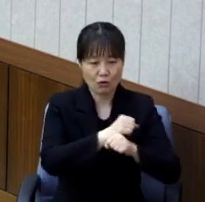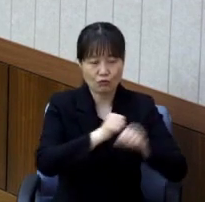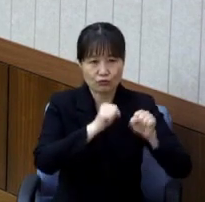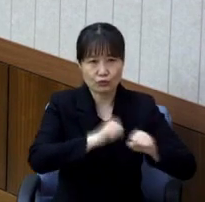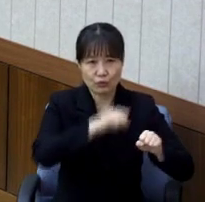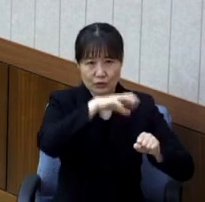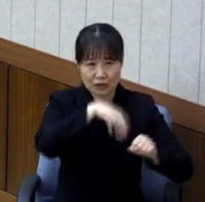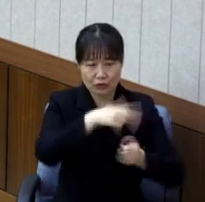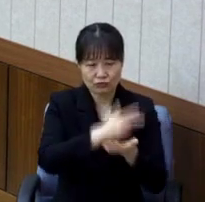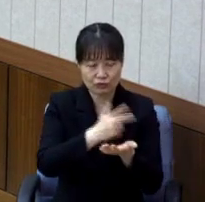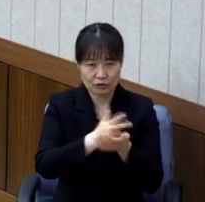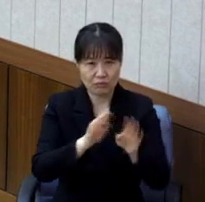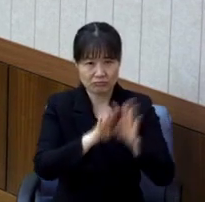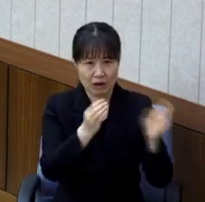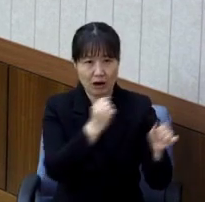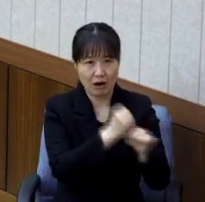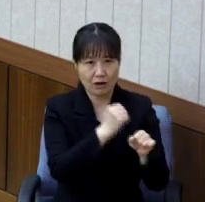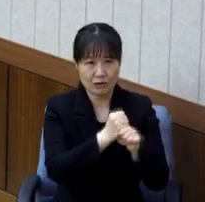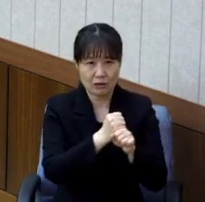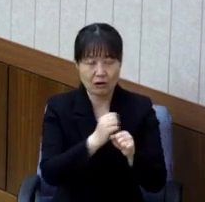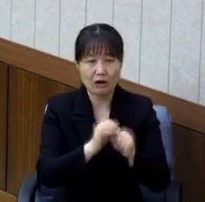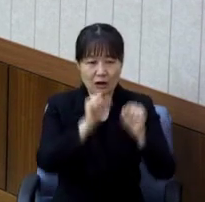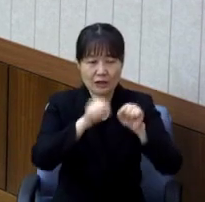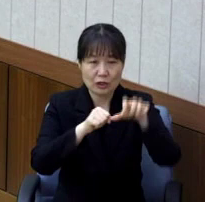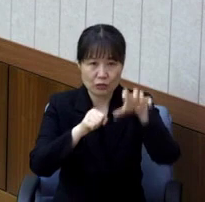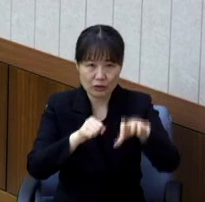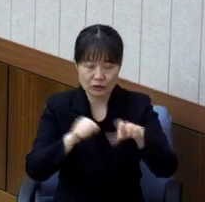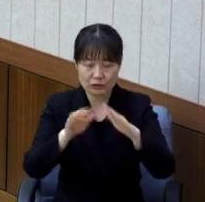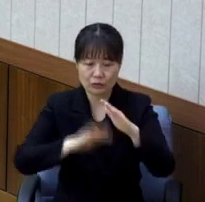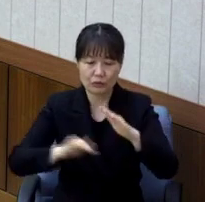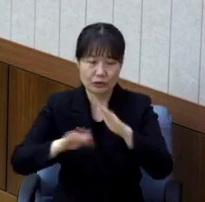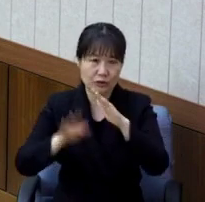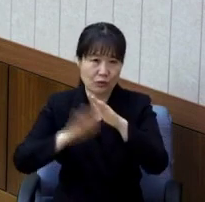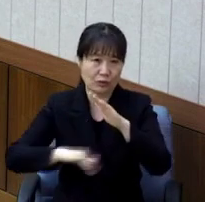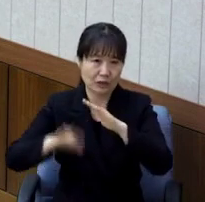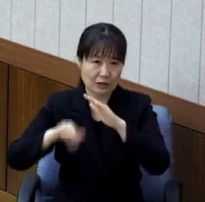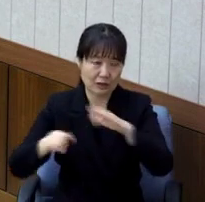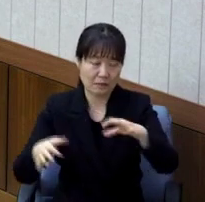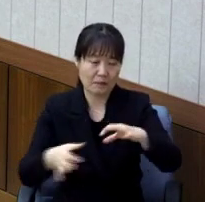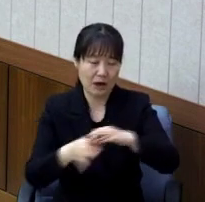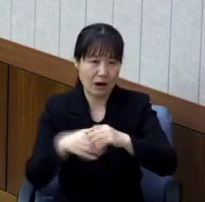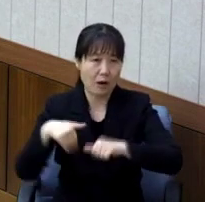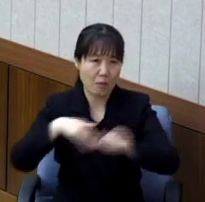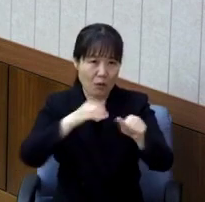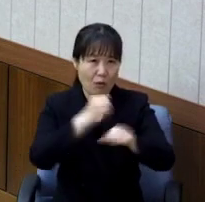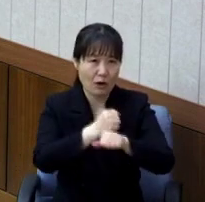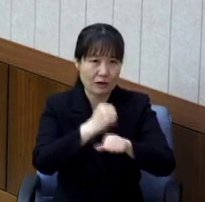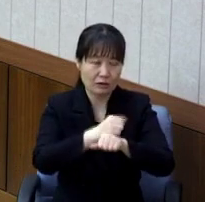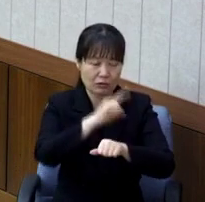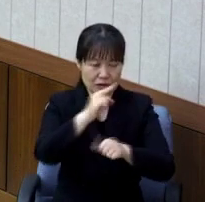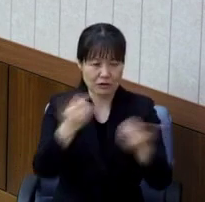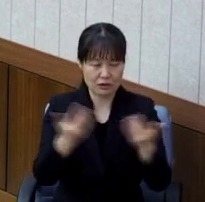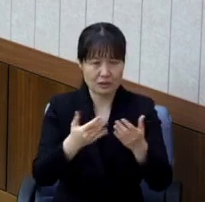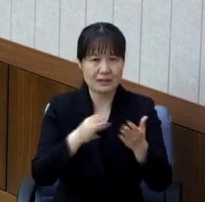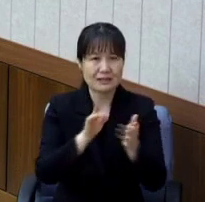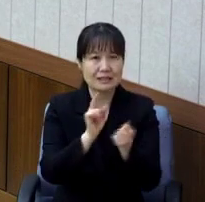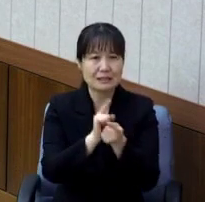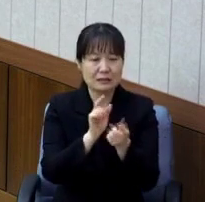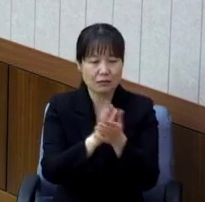개방하고 체육관은 도시공사에서 상주 매니저를 지원해 생활체육 프로그램을 운영하는 실무 협박을